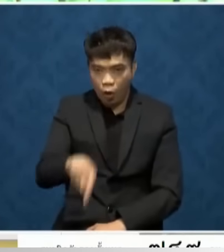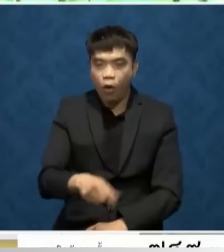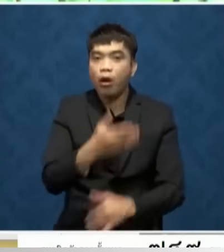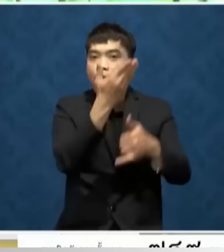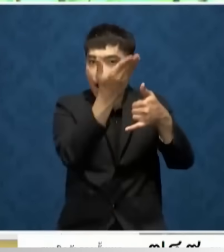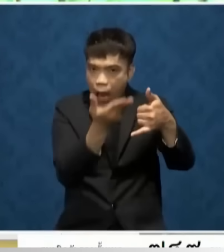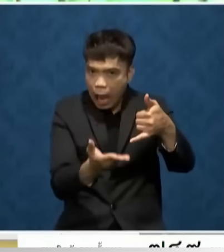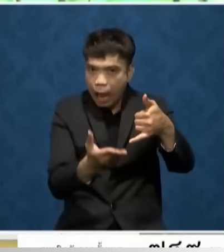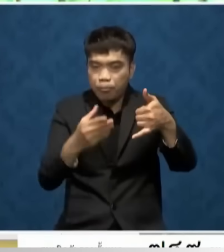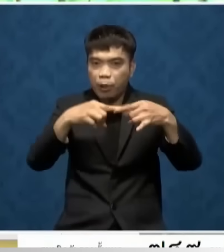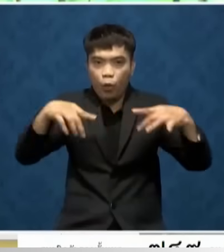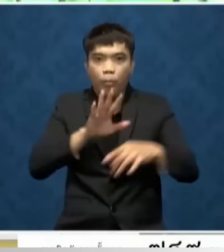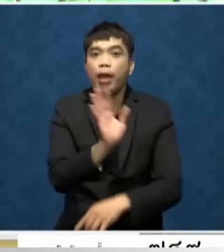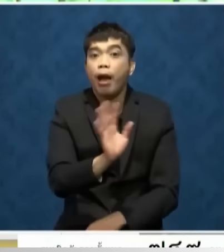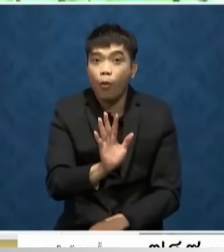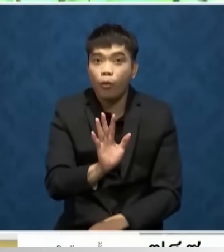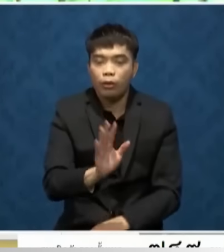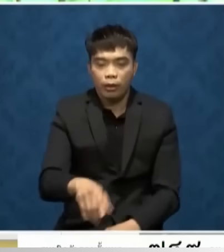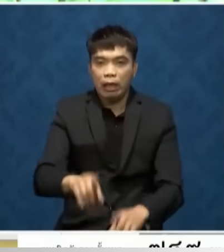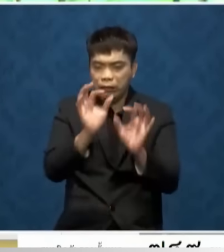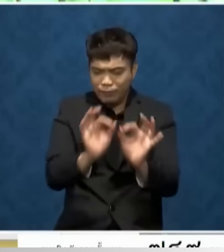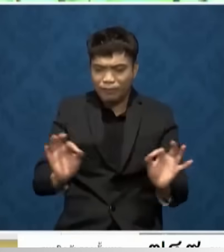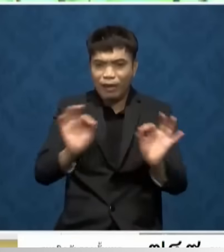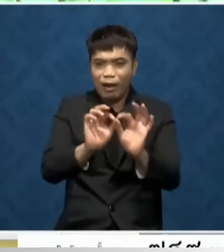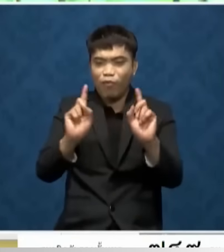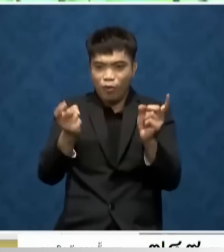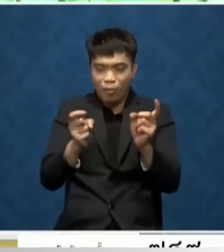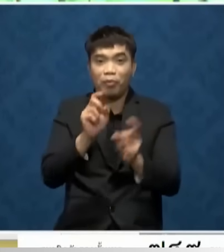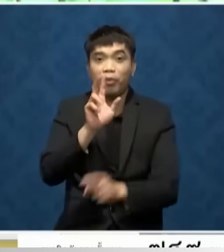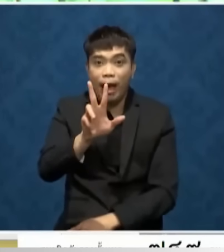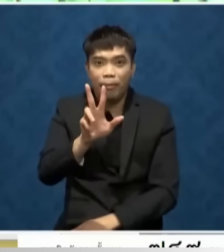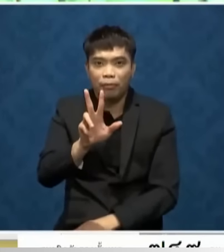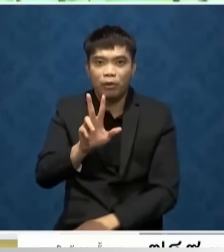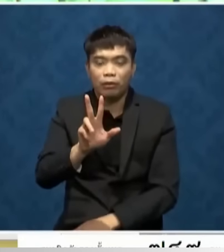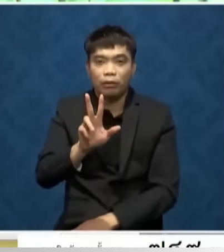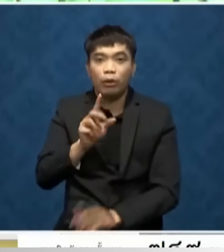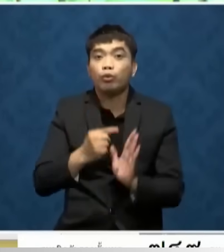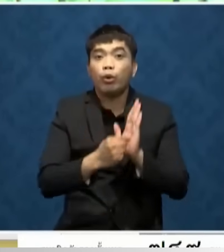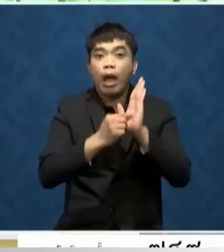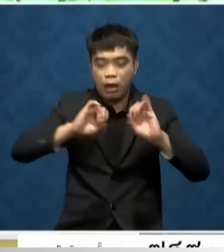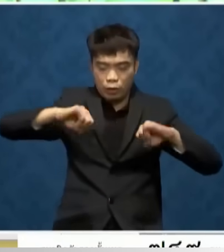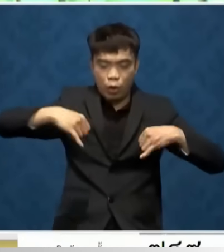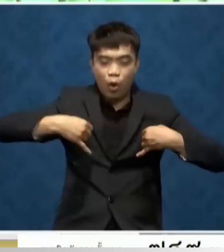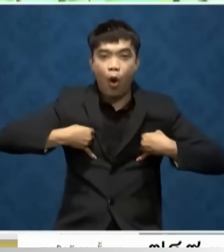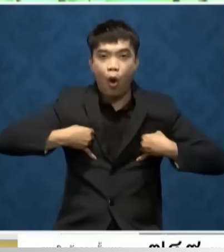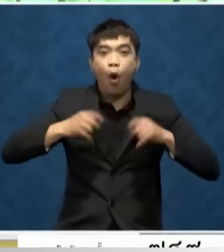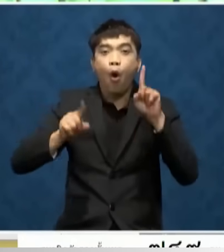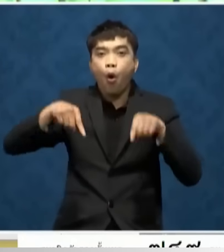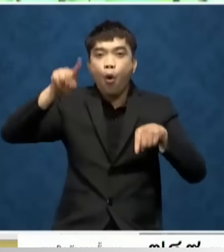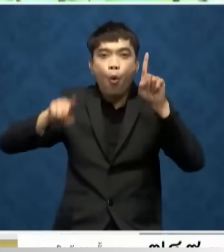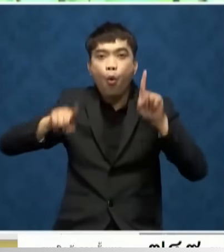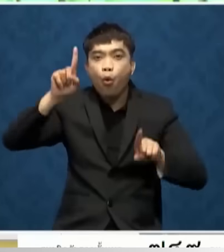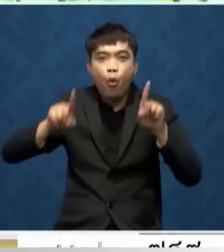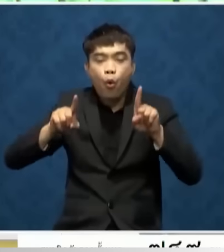างนี้และที่สำคัญวงเล็บ3ต้องไม่เป็นเจ้าของหรือผู้ถือหุ้นในกิจการห